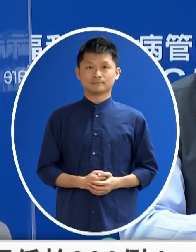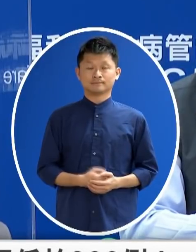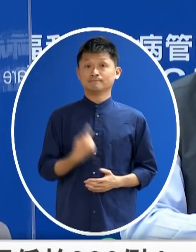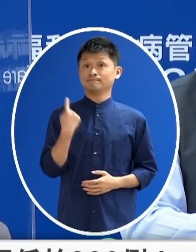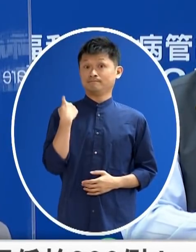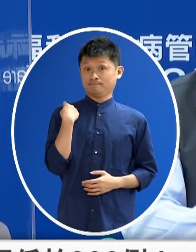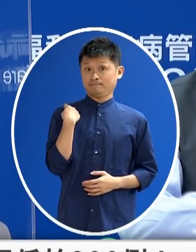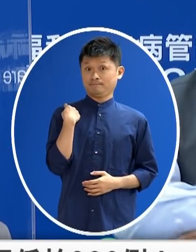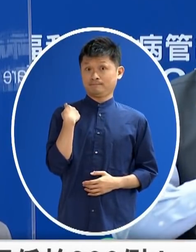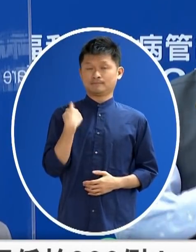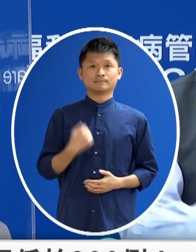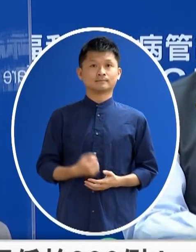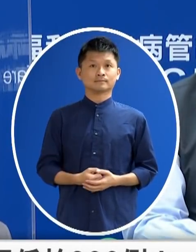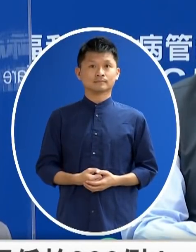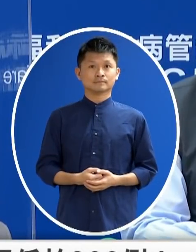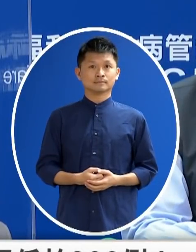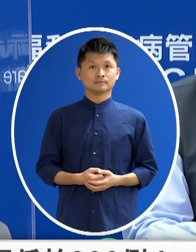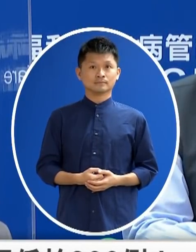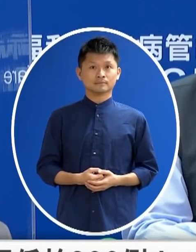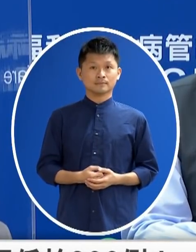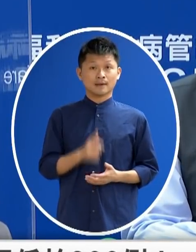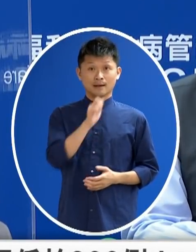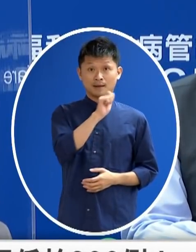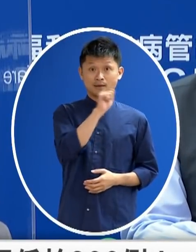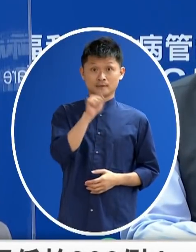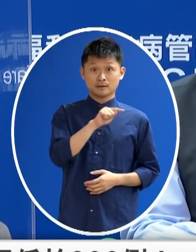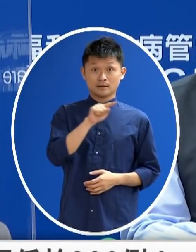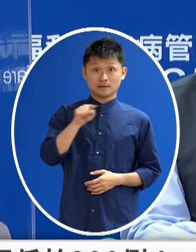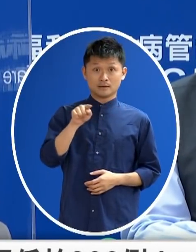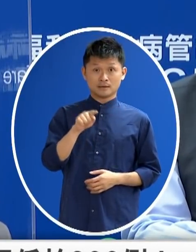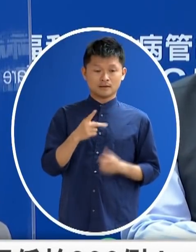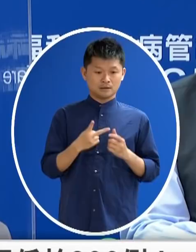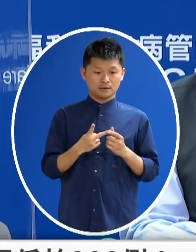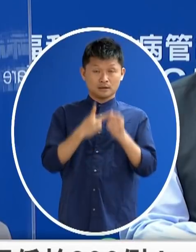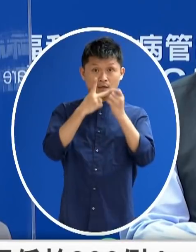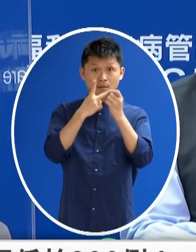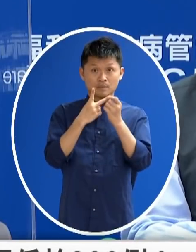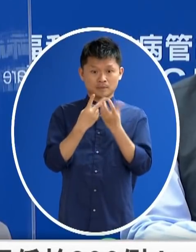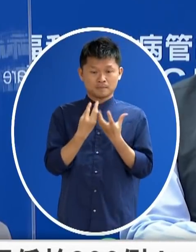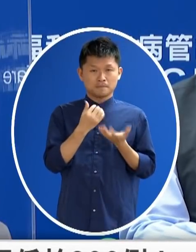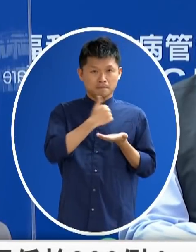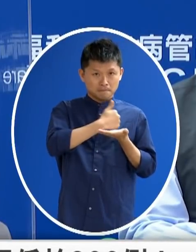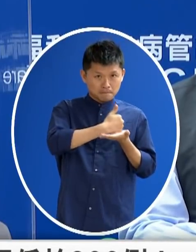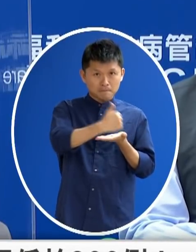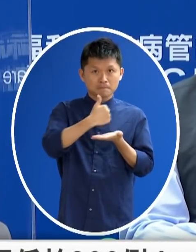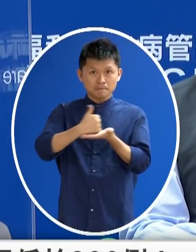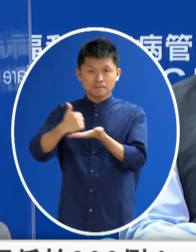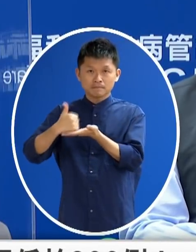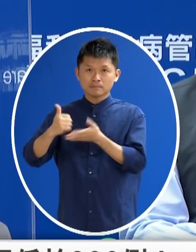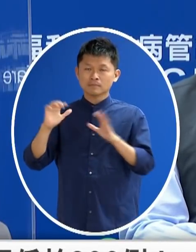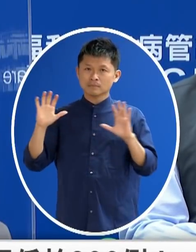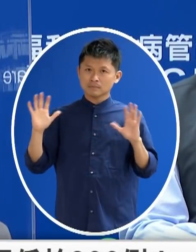昨天我们准备把这个 A 剂的第二批在应该是